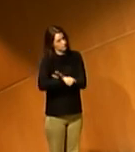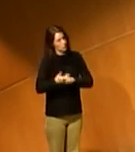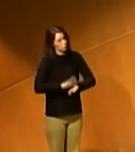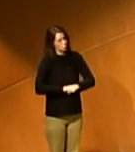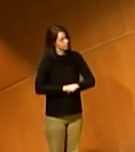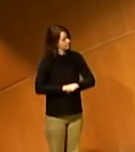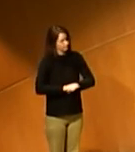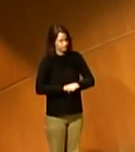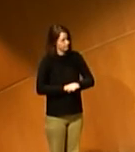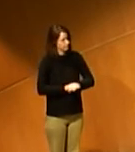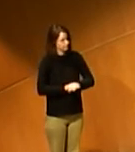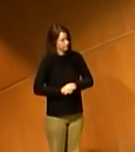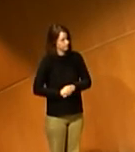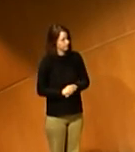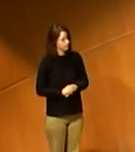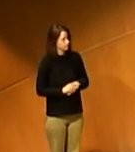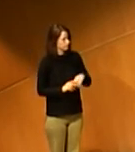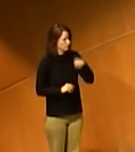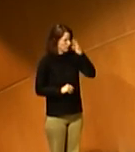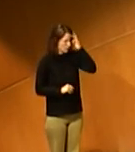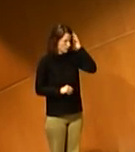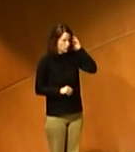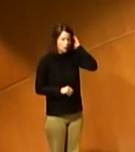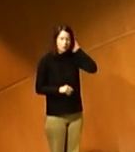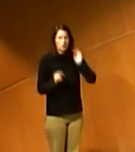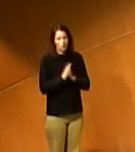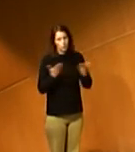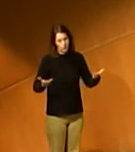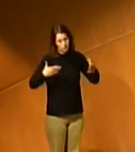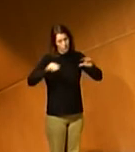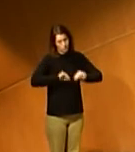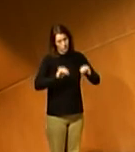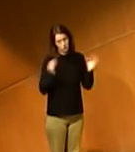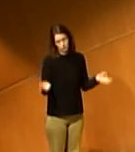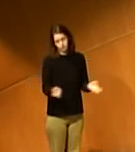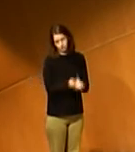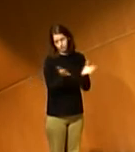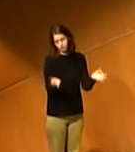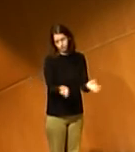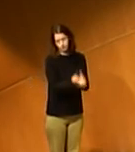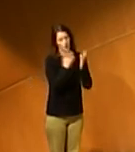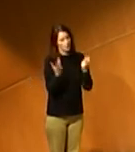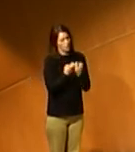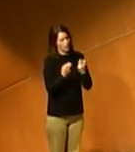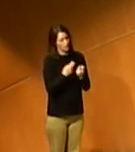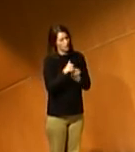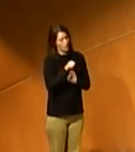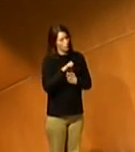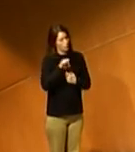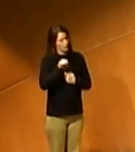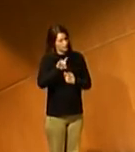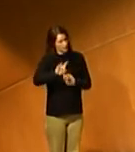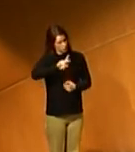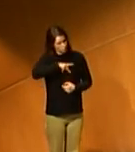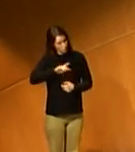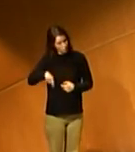Mais pour l'instant, les formations sont très ponctuelles. Mon AESH doit avoir une formation par an